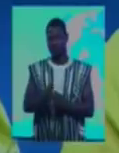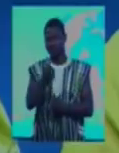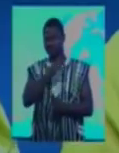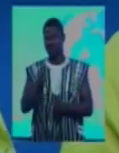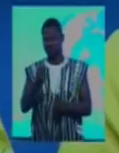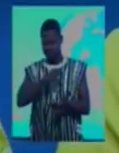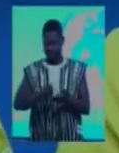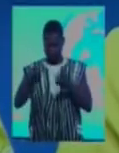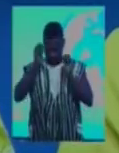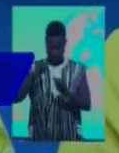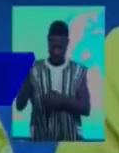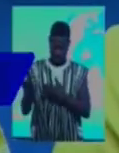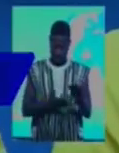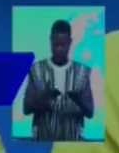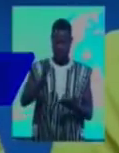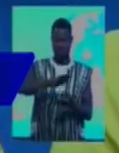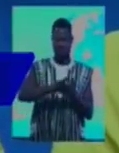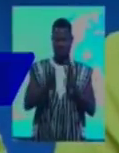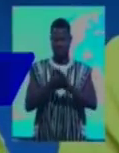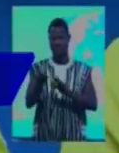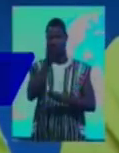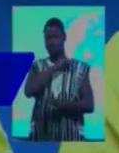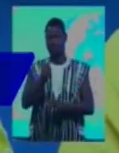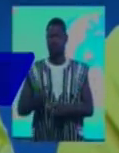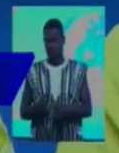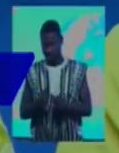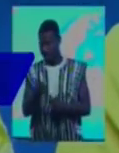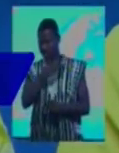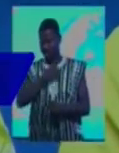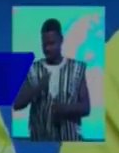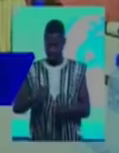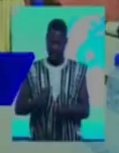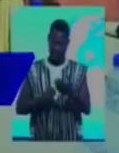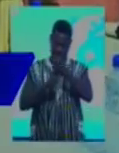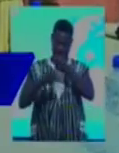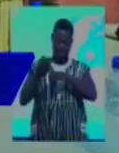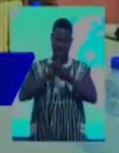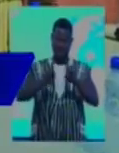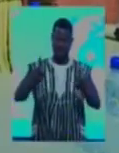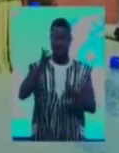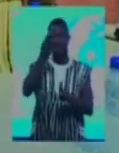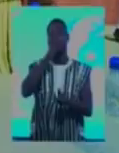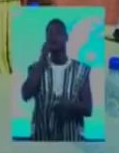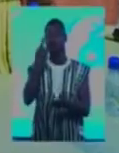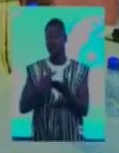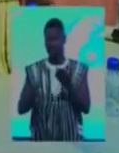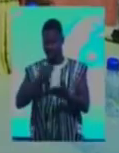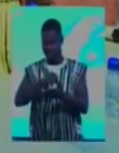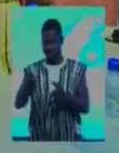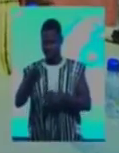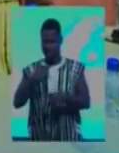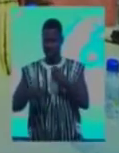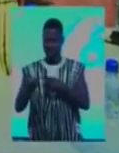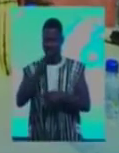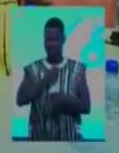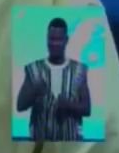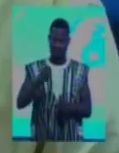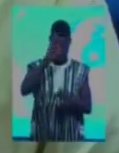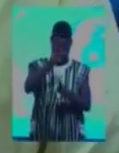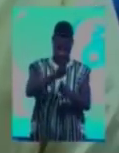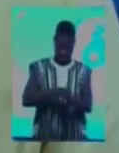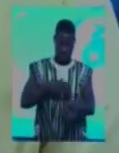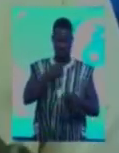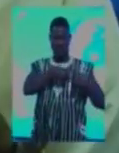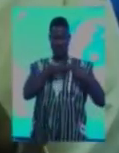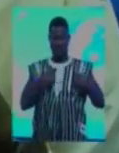à promouvoir la paix et la sécurité, mais n'importe quel écrit, d'où qu'il vienne, apaise les frustrations.